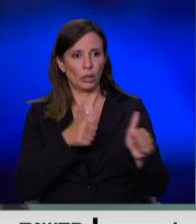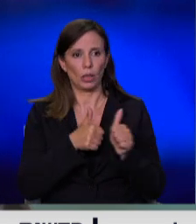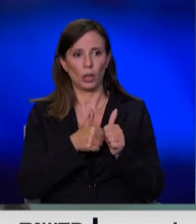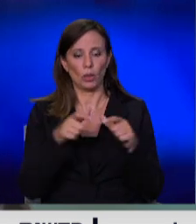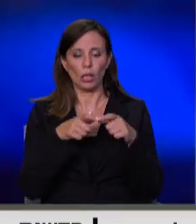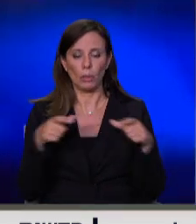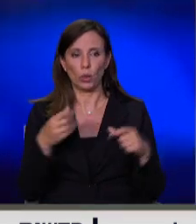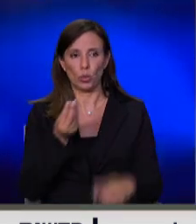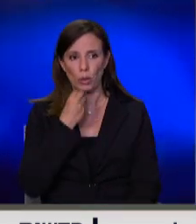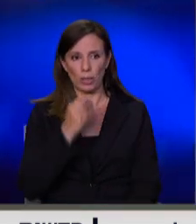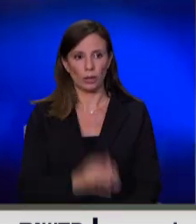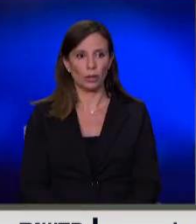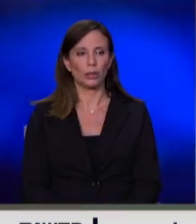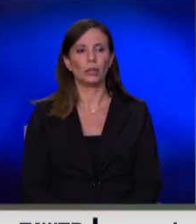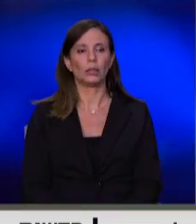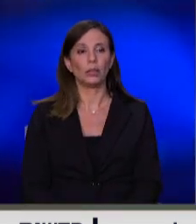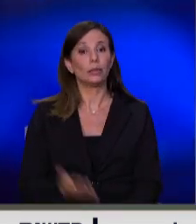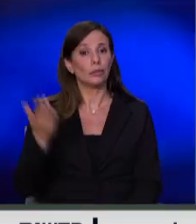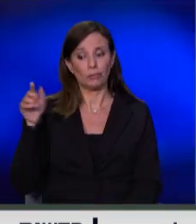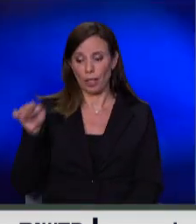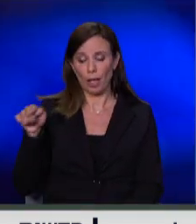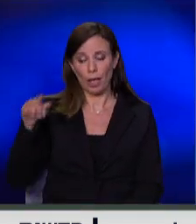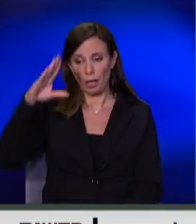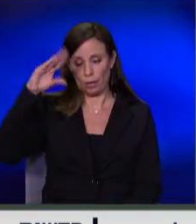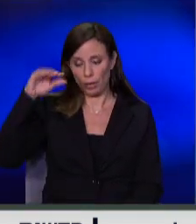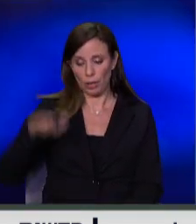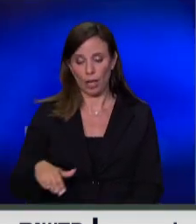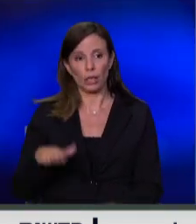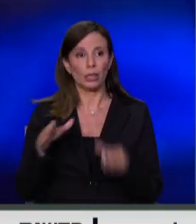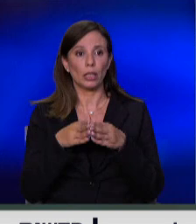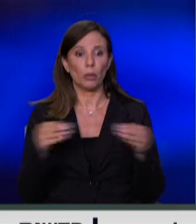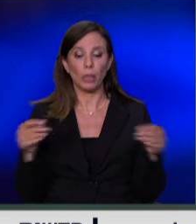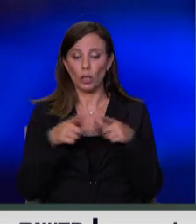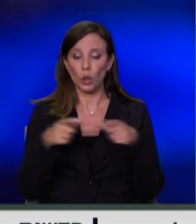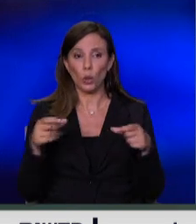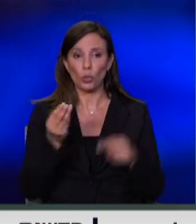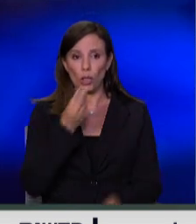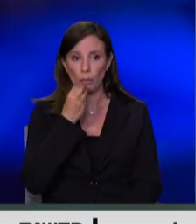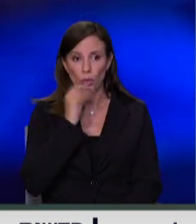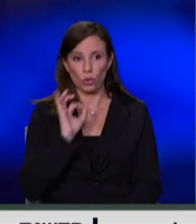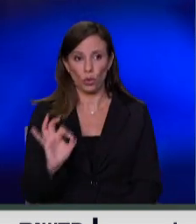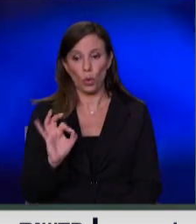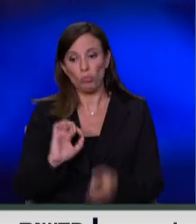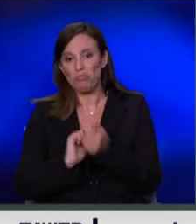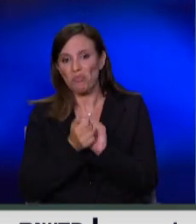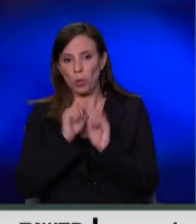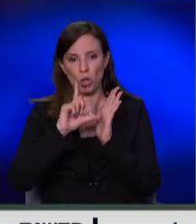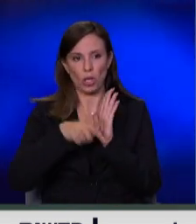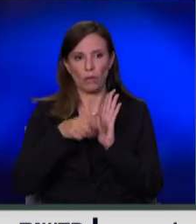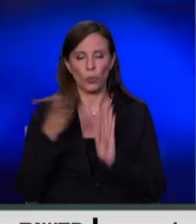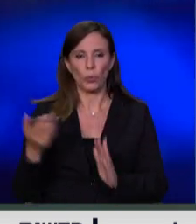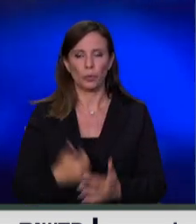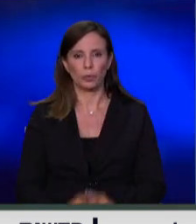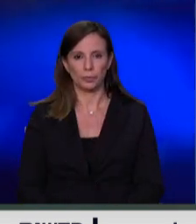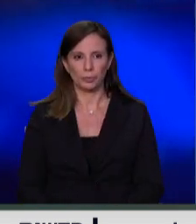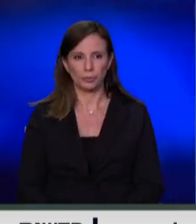карточки получали. И вот парень потерял карточки или его украли, это